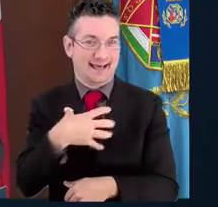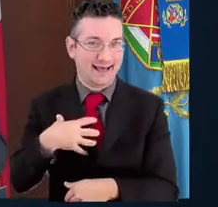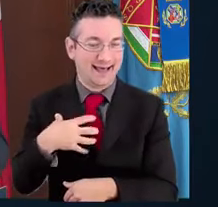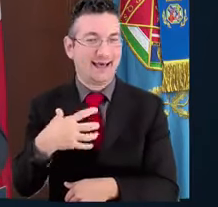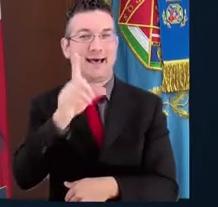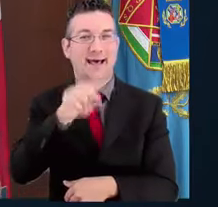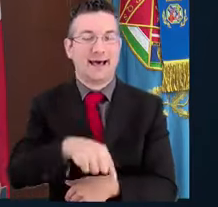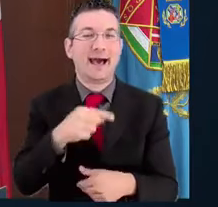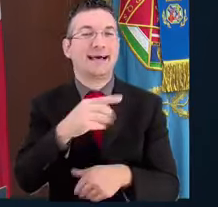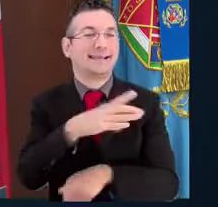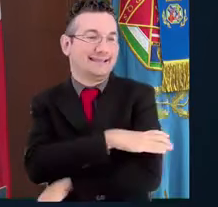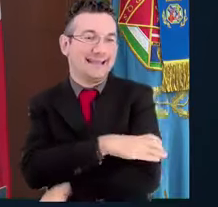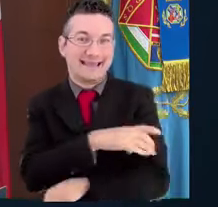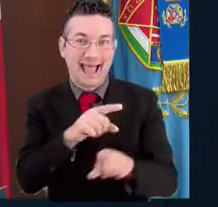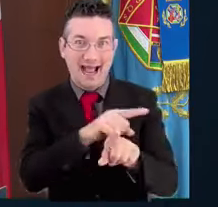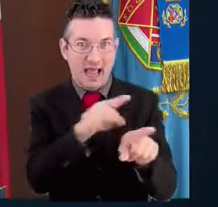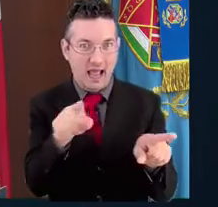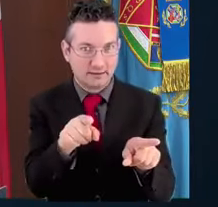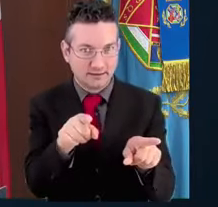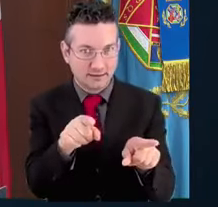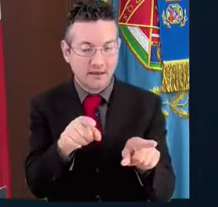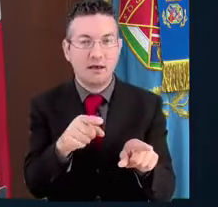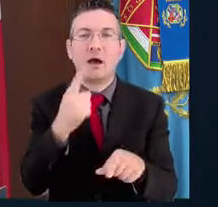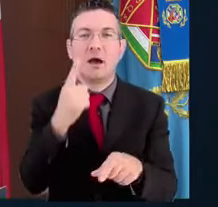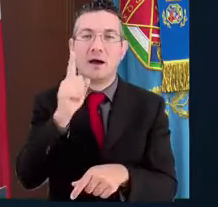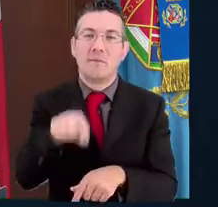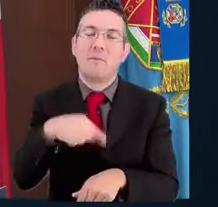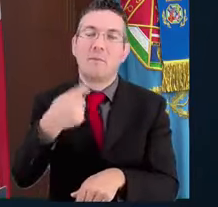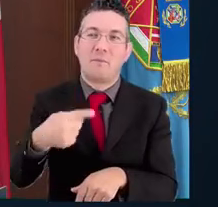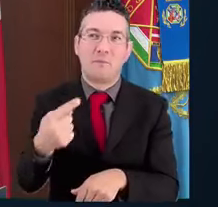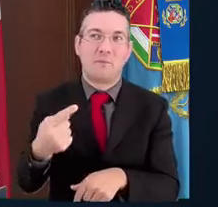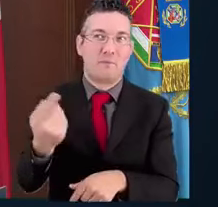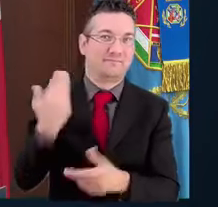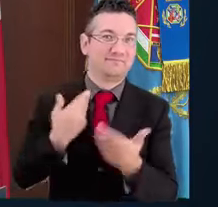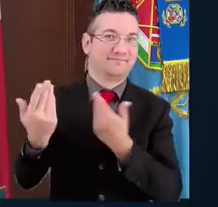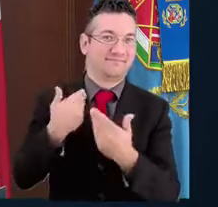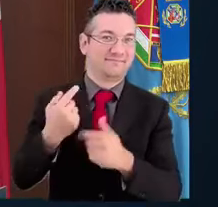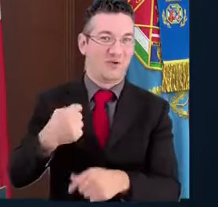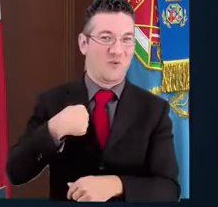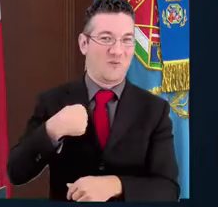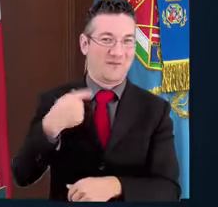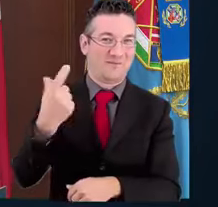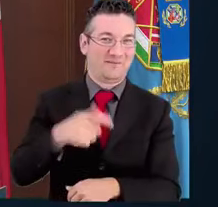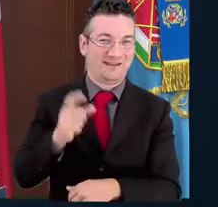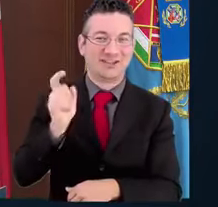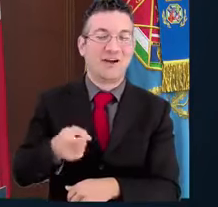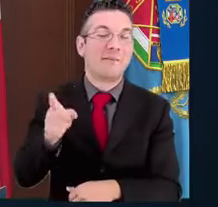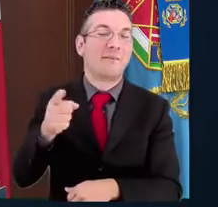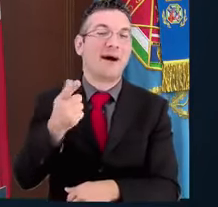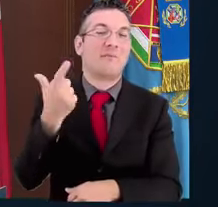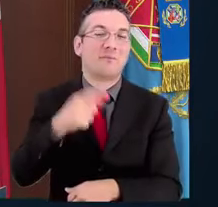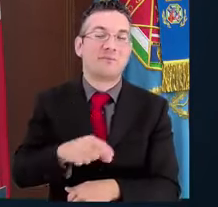proprio dietro gianfranco e tutti quanti perché questo percorso è stato fatto assolutamente quello ma la seconda secondo secondo me